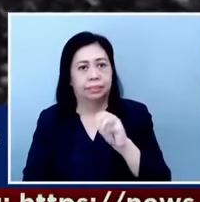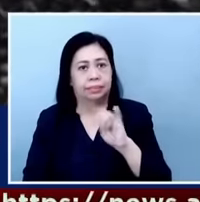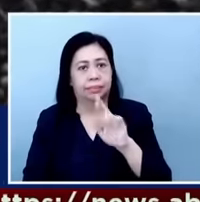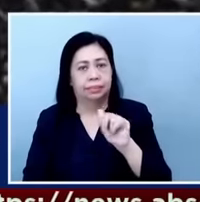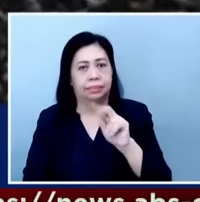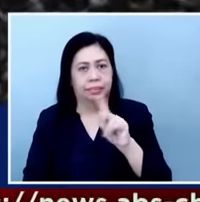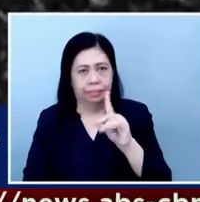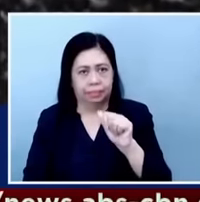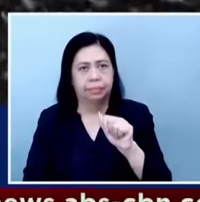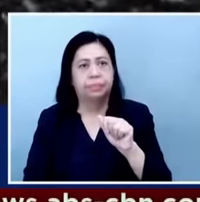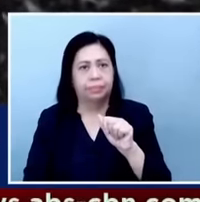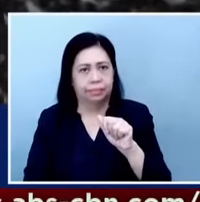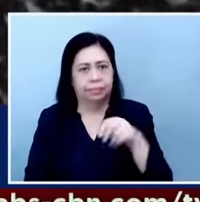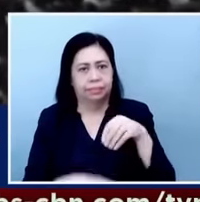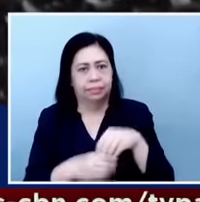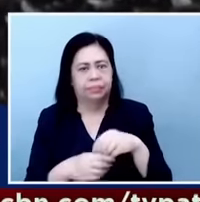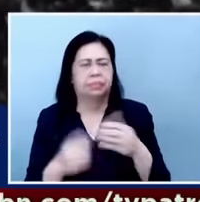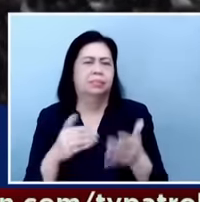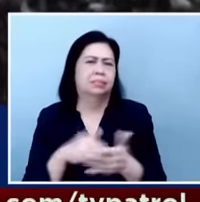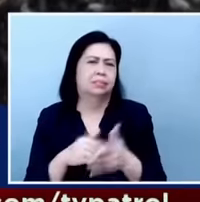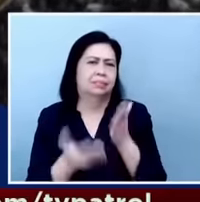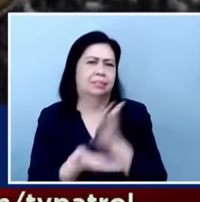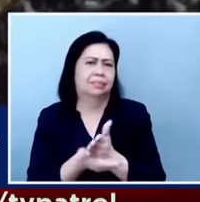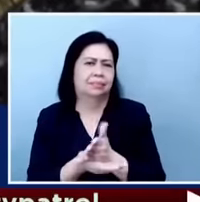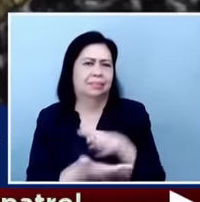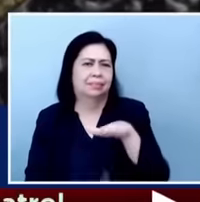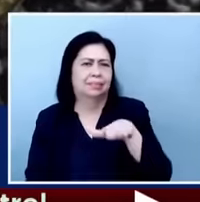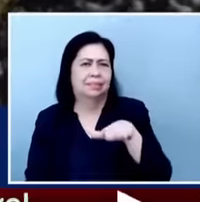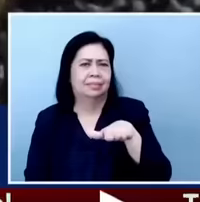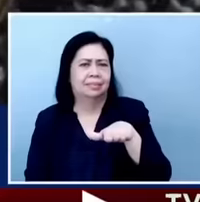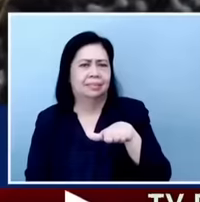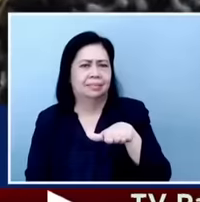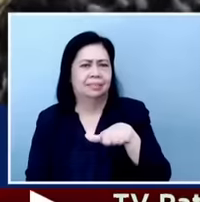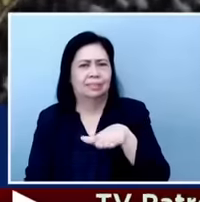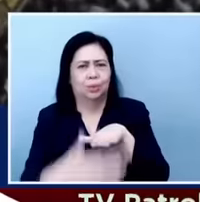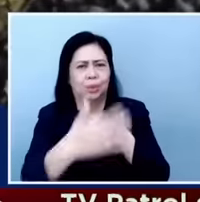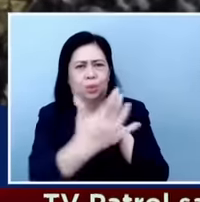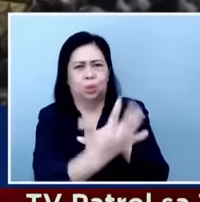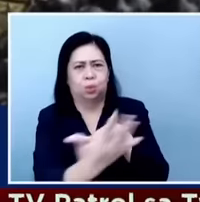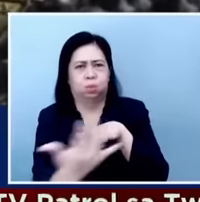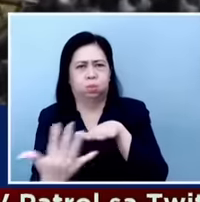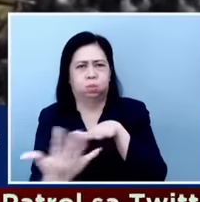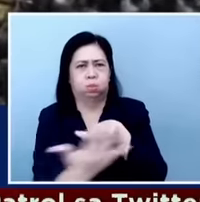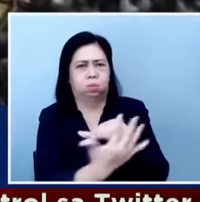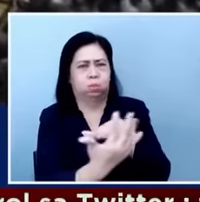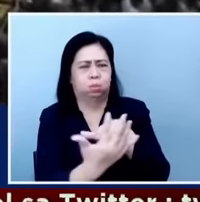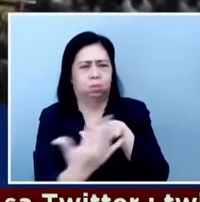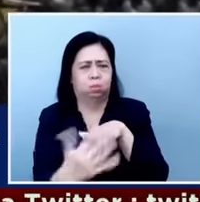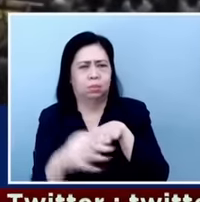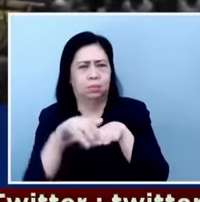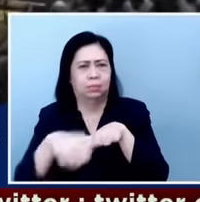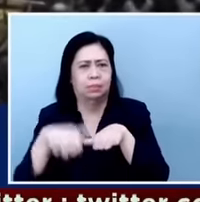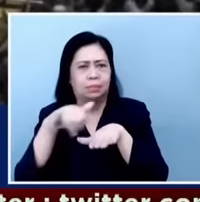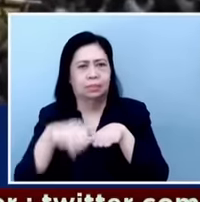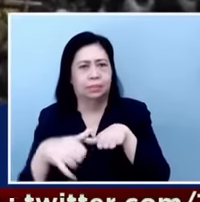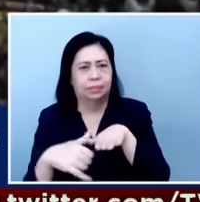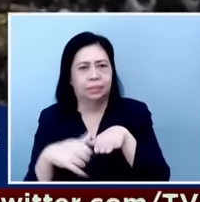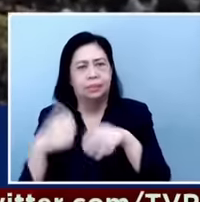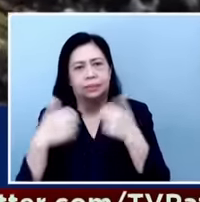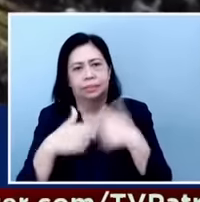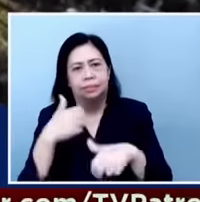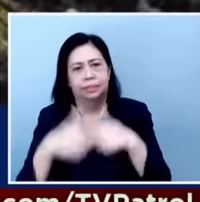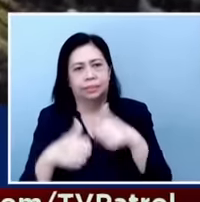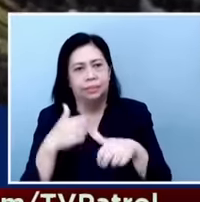na ang Plaza. Nahinto na naman ho. Dahil sa humaharang ng mga tao. Yan ang nagiging problema. Kaya